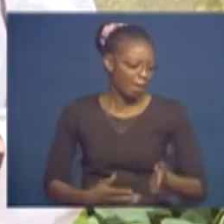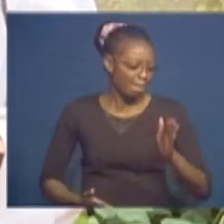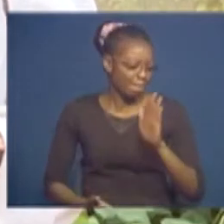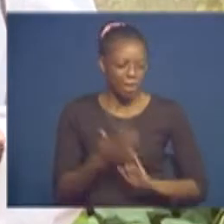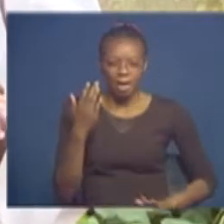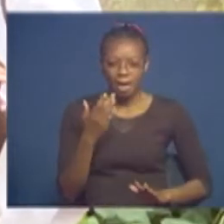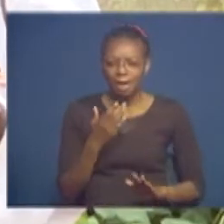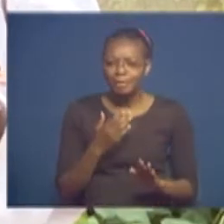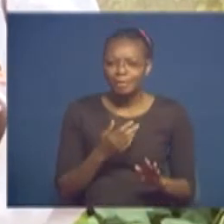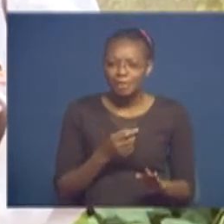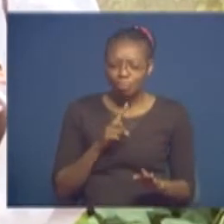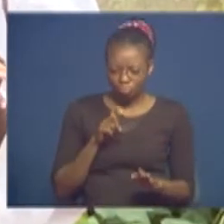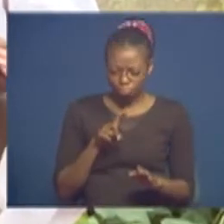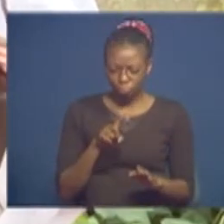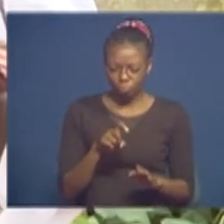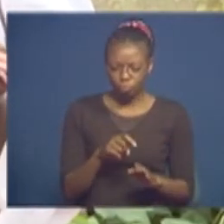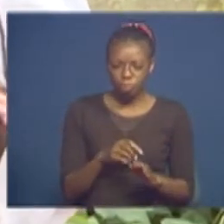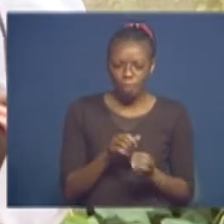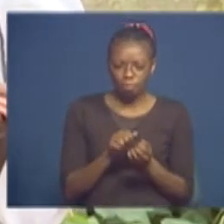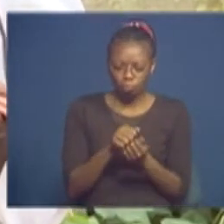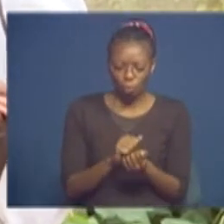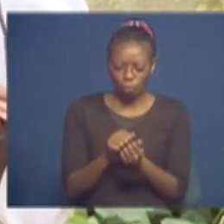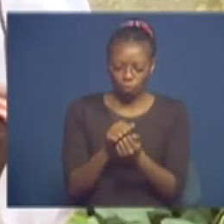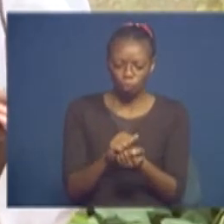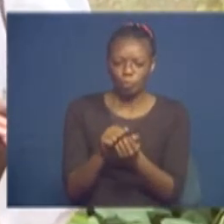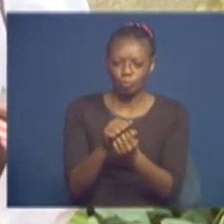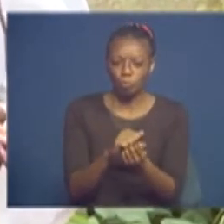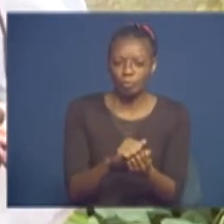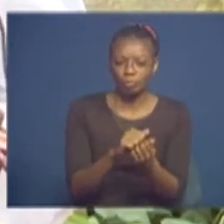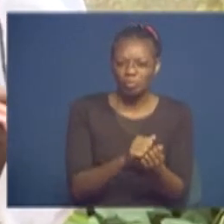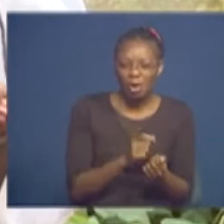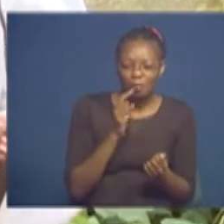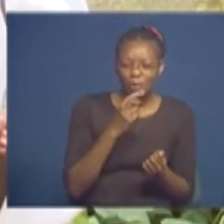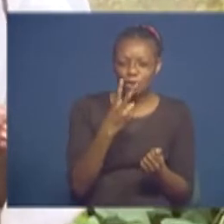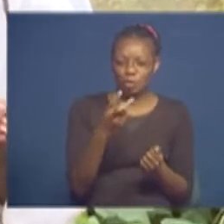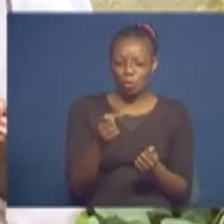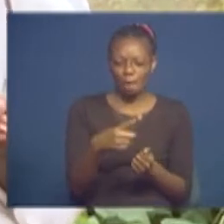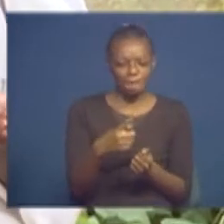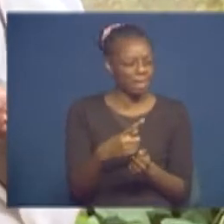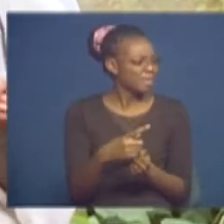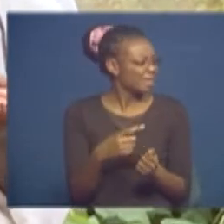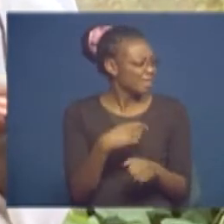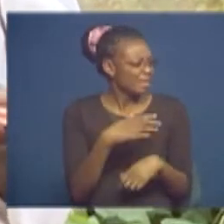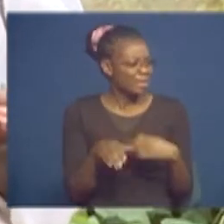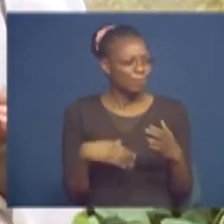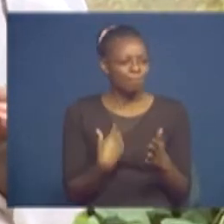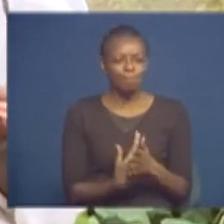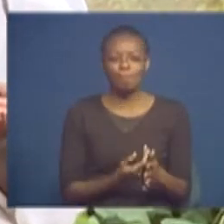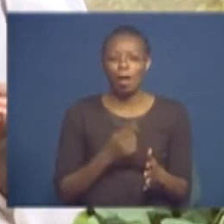maybe labda hata miezi mbili ama mwezi moja unapata zimeshaliwa. Lakini kitu